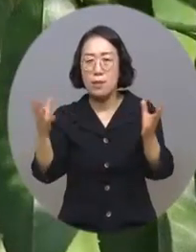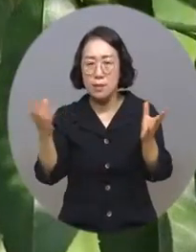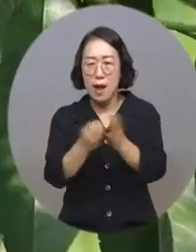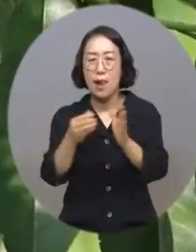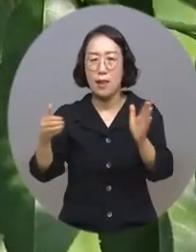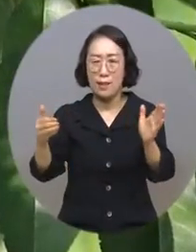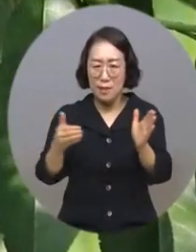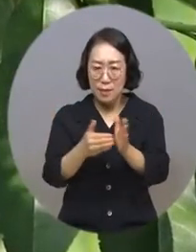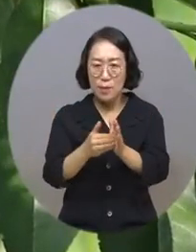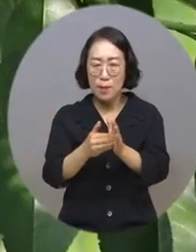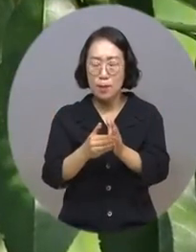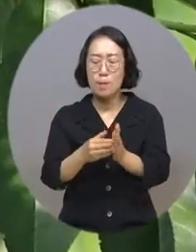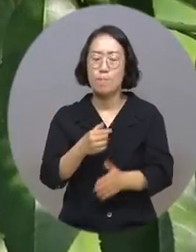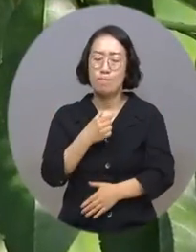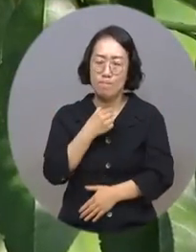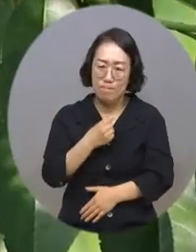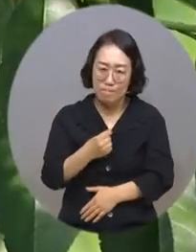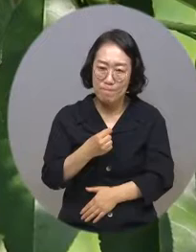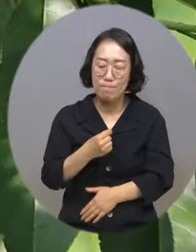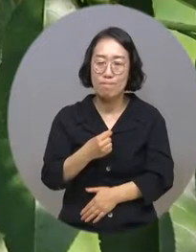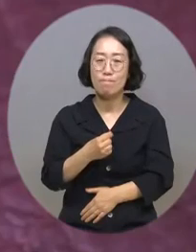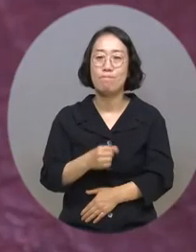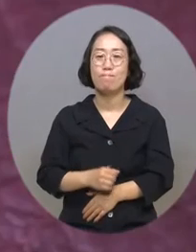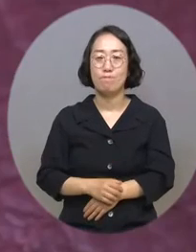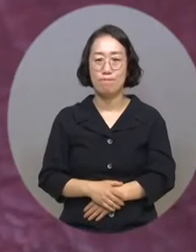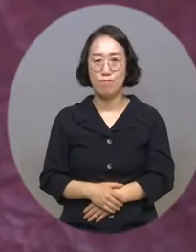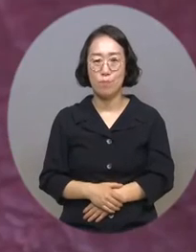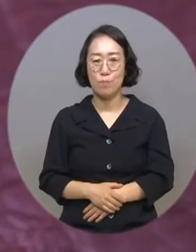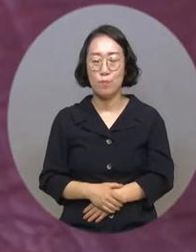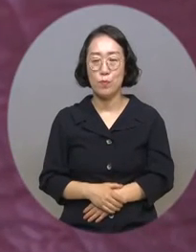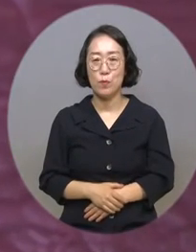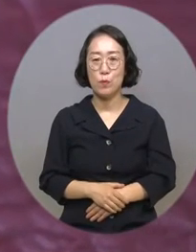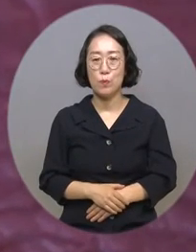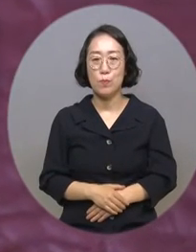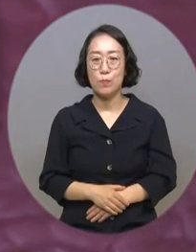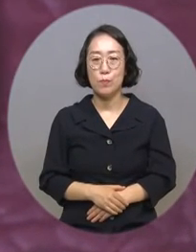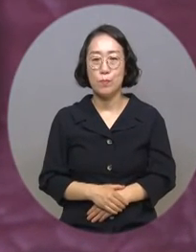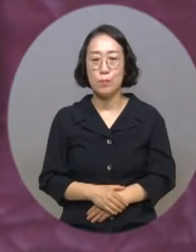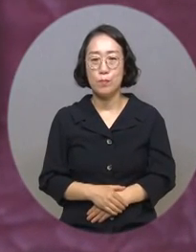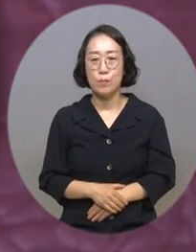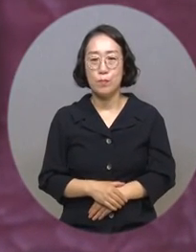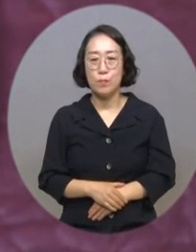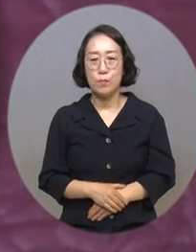마칠 수 있도록 간절히 바라고 있습니다. 복지TV 뉴스 이영춘입니다.